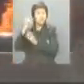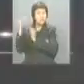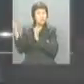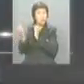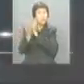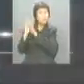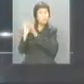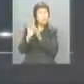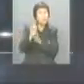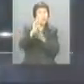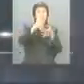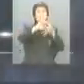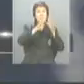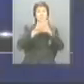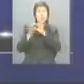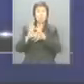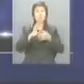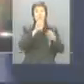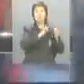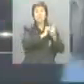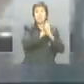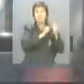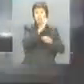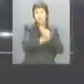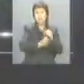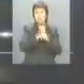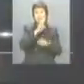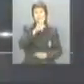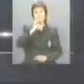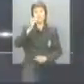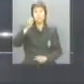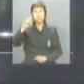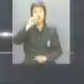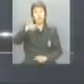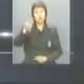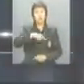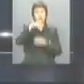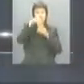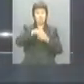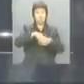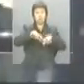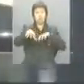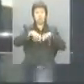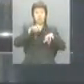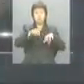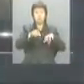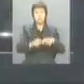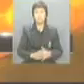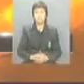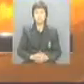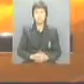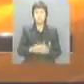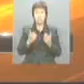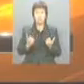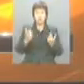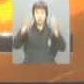การเตรียมการแข่งขันกีฬาโอลิมปิกครั้งหน้าที่อังกฤษเป็นเจ้าภาพค่ะ ขณะที่นายเดวิดแคมเมรอนนายกรัฐมนตรีอังกฤษต้อง